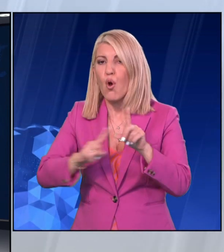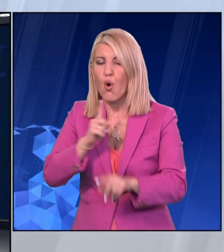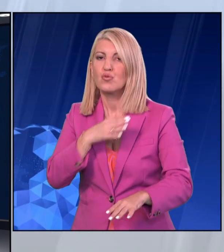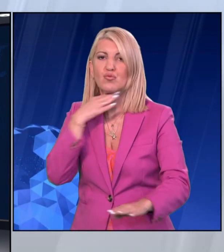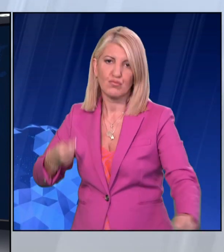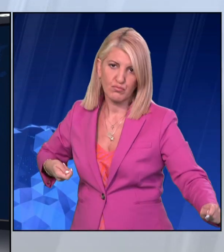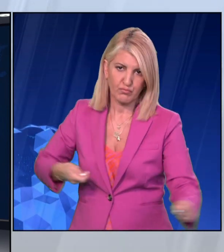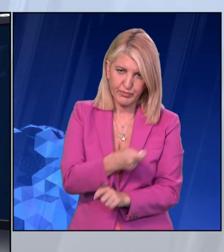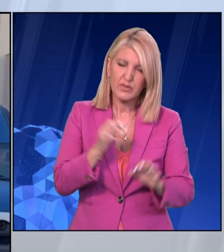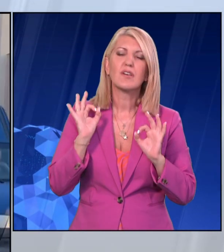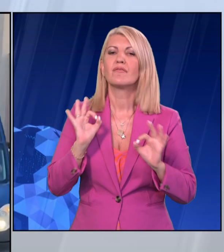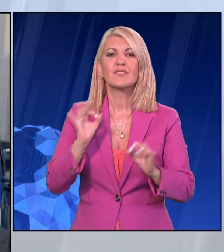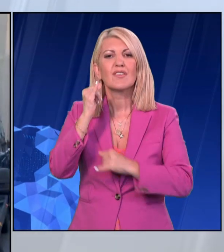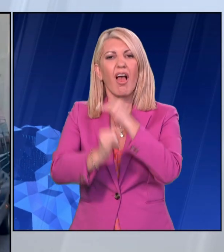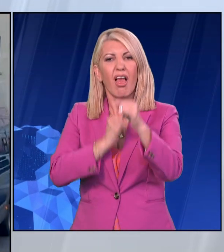οπαδικές σελίδες.